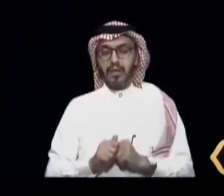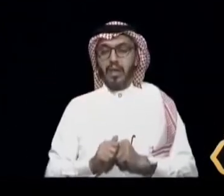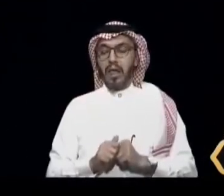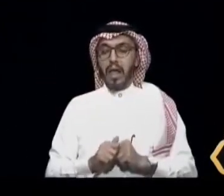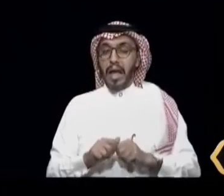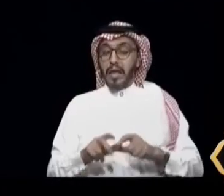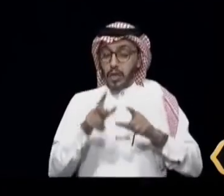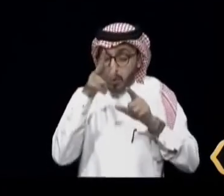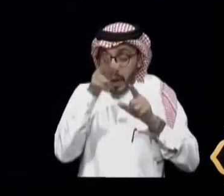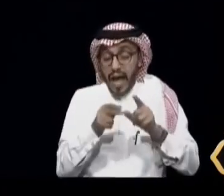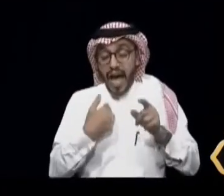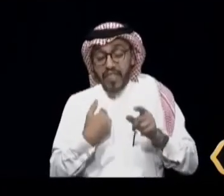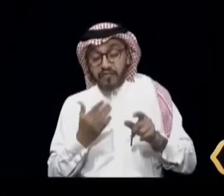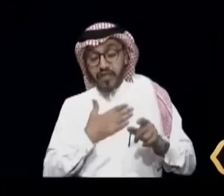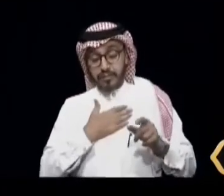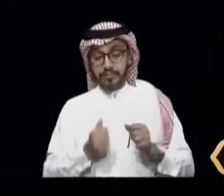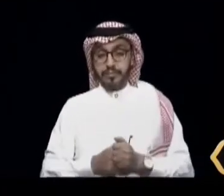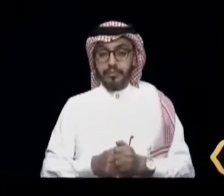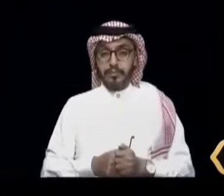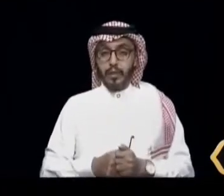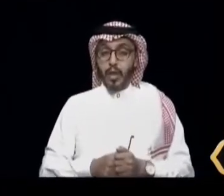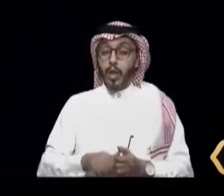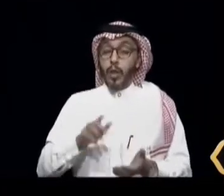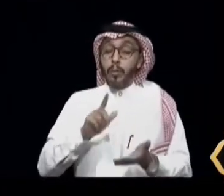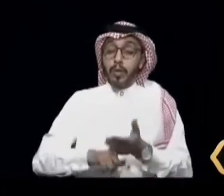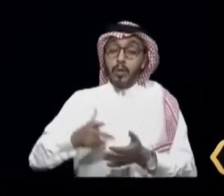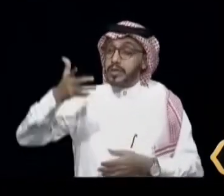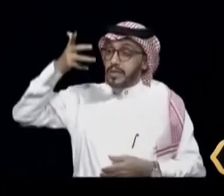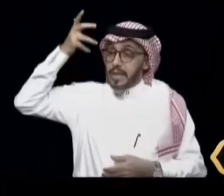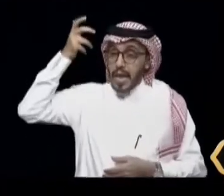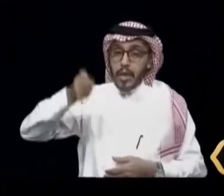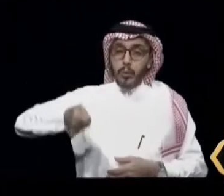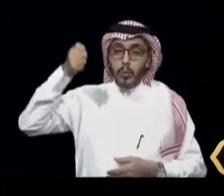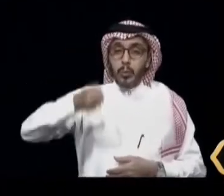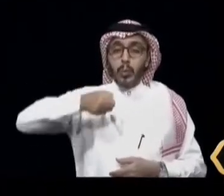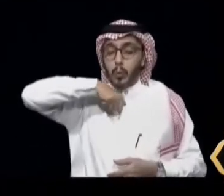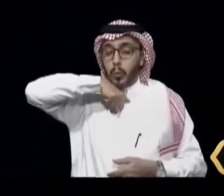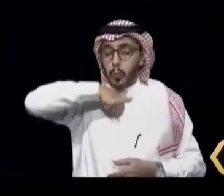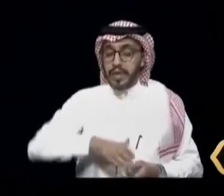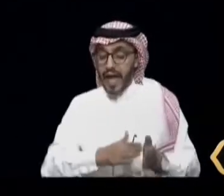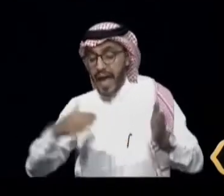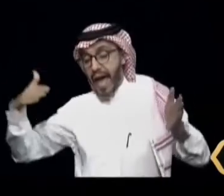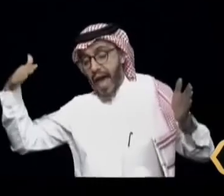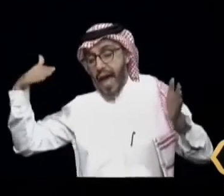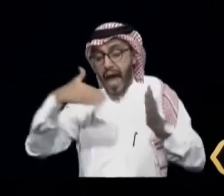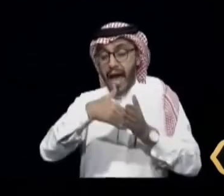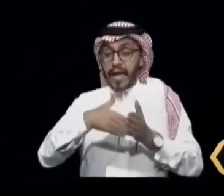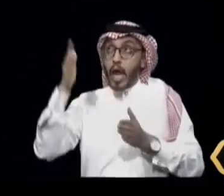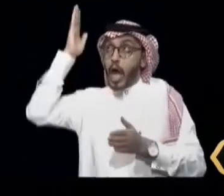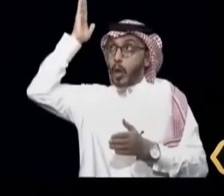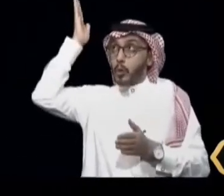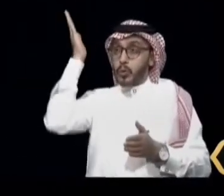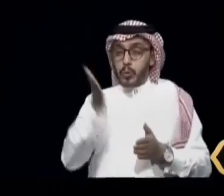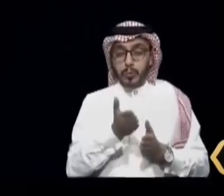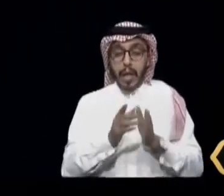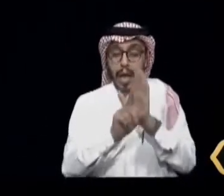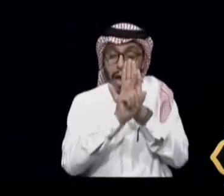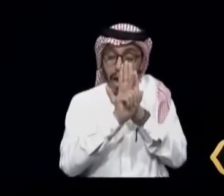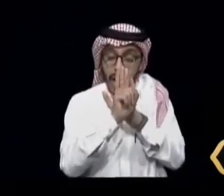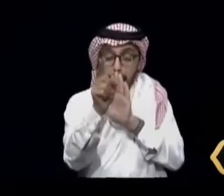وتنقطع المعاذير. ألا وصلوا وسلموا على خاتم النبيين